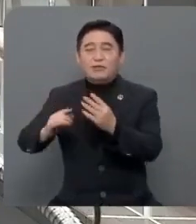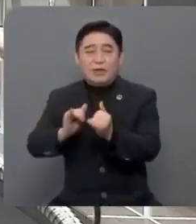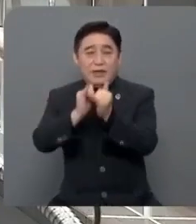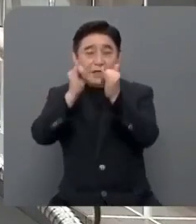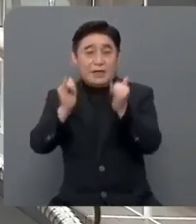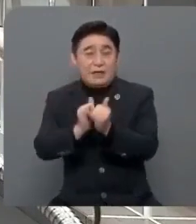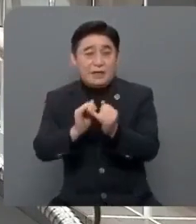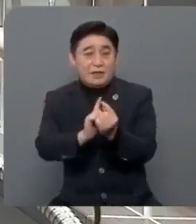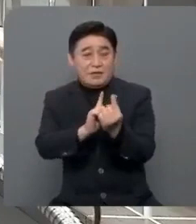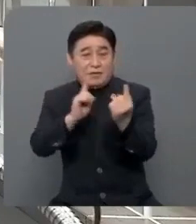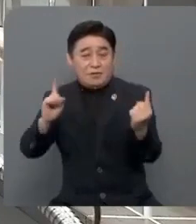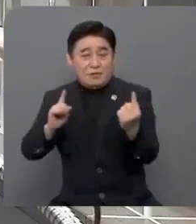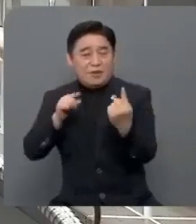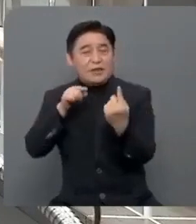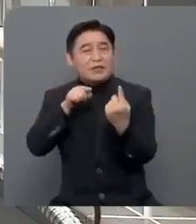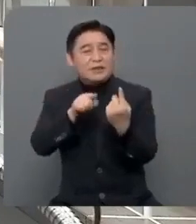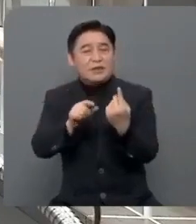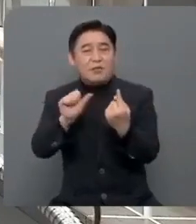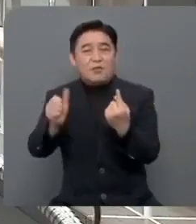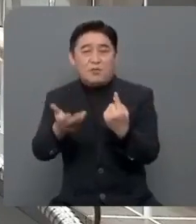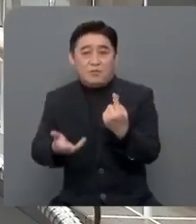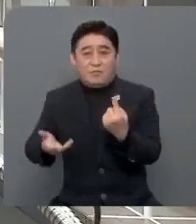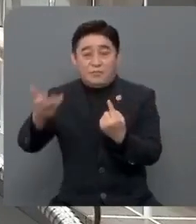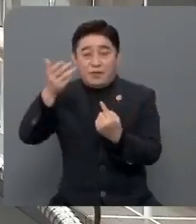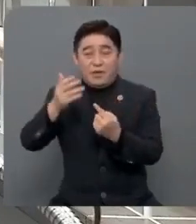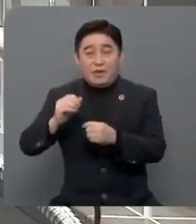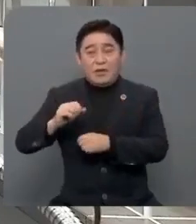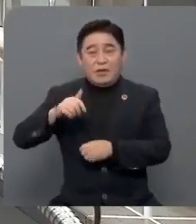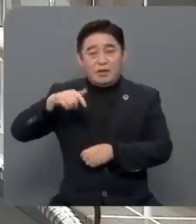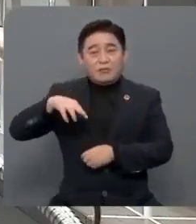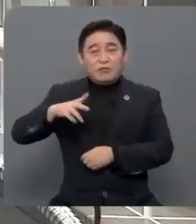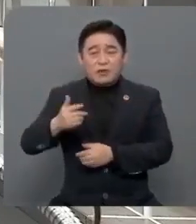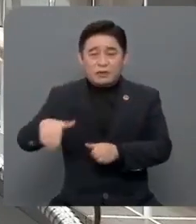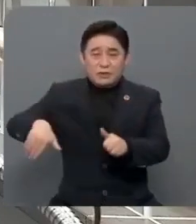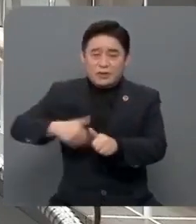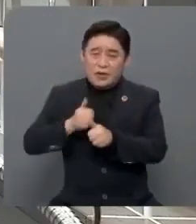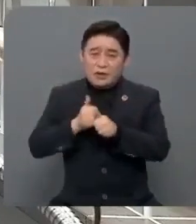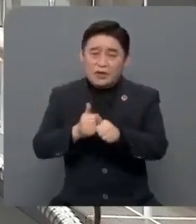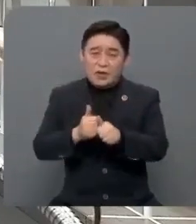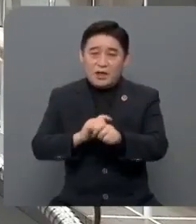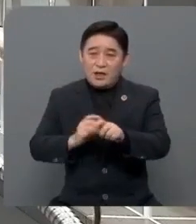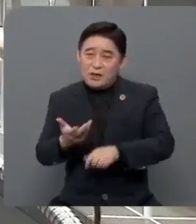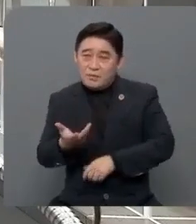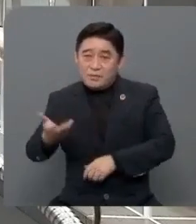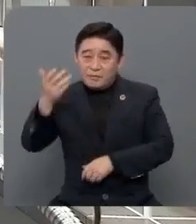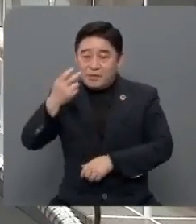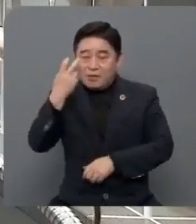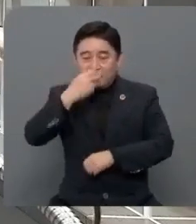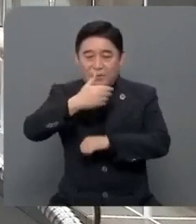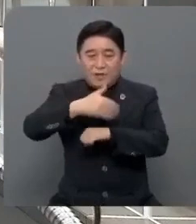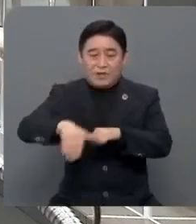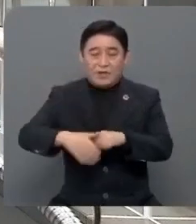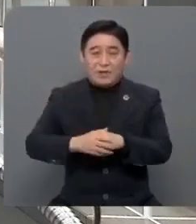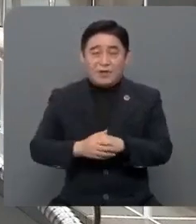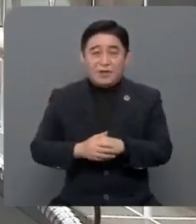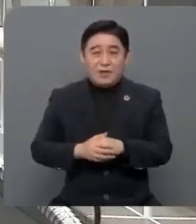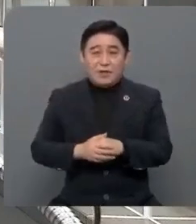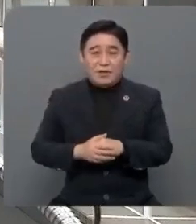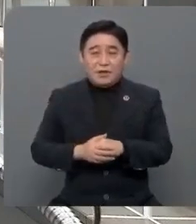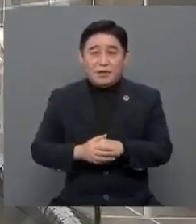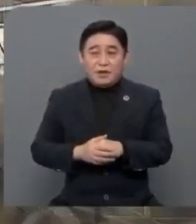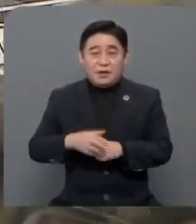거리두기를 1.5단계로 올립니다. 군산도 상황에 따라 상향 조정을 검토할 예정입니다.